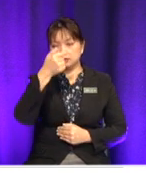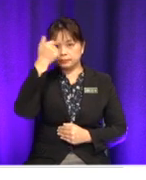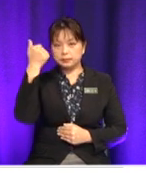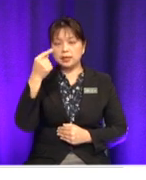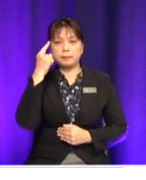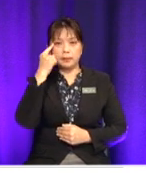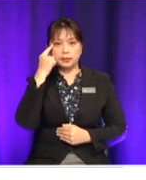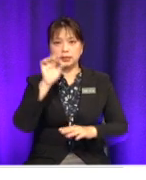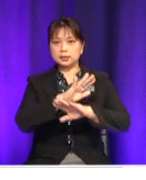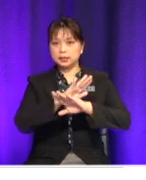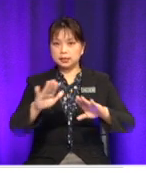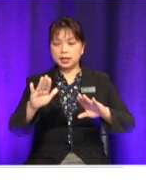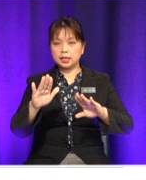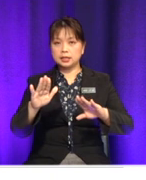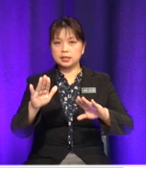tak Ulik